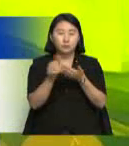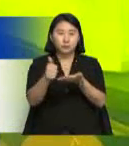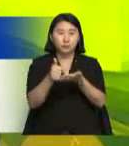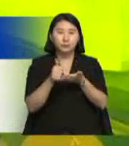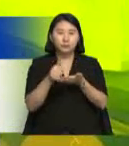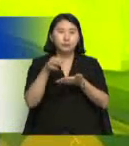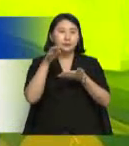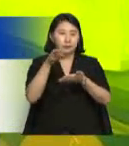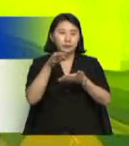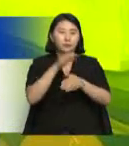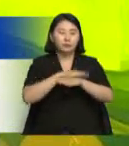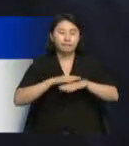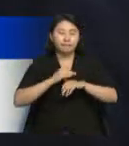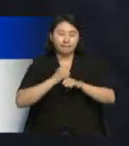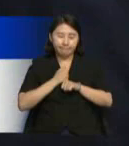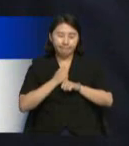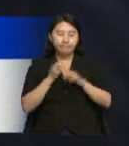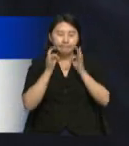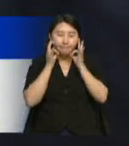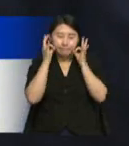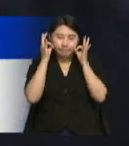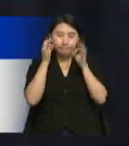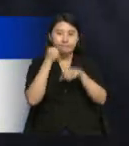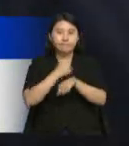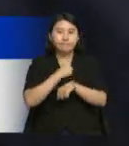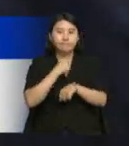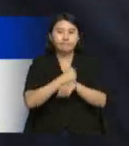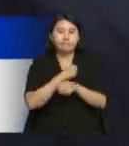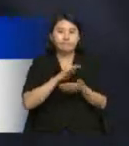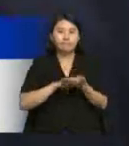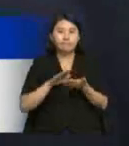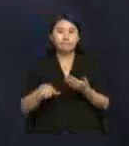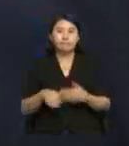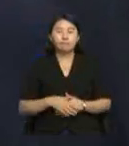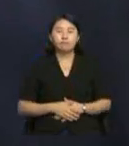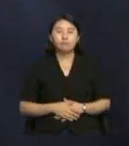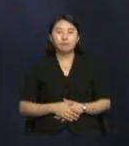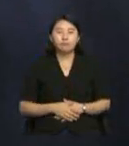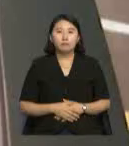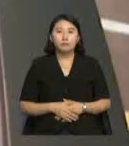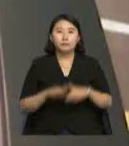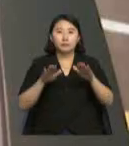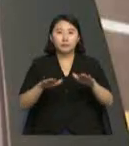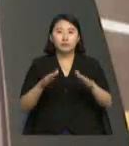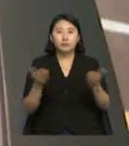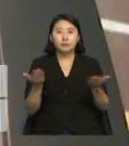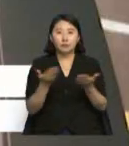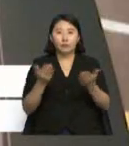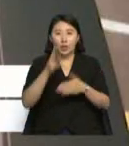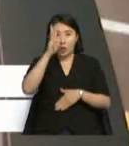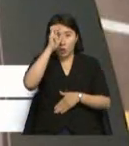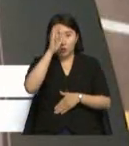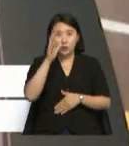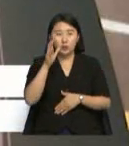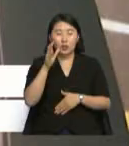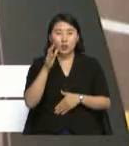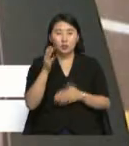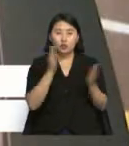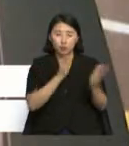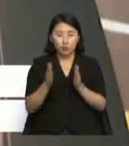고객님들의 재산을 지킬 수 있도록 저희 직원들도 힘내서 노력하겠습니다. 현재 해당 사건은 경찰에